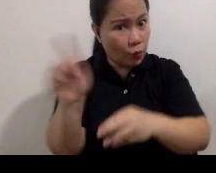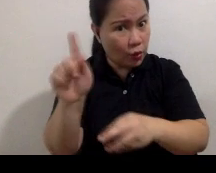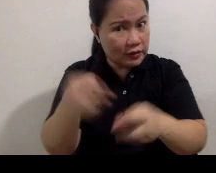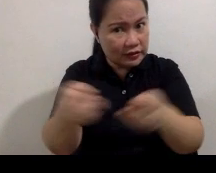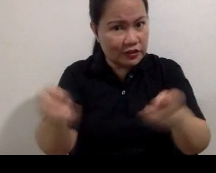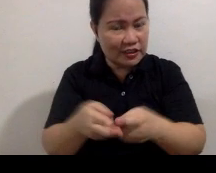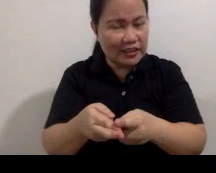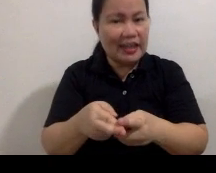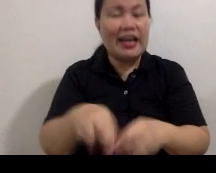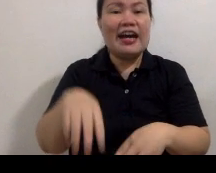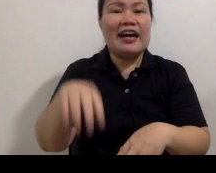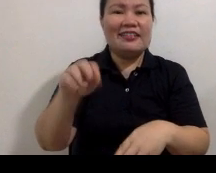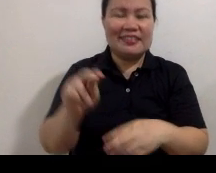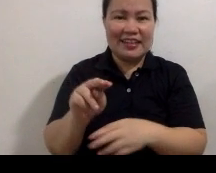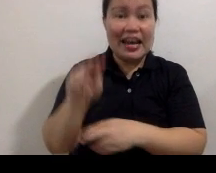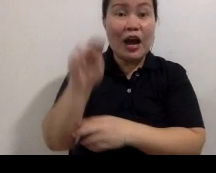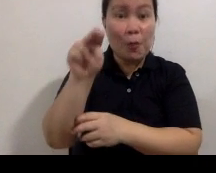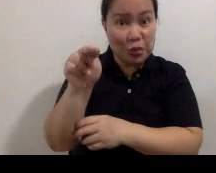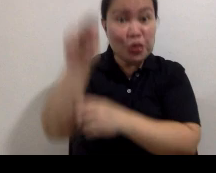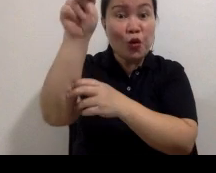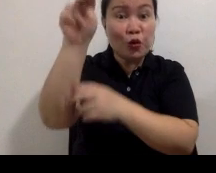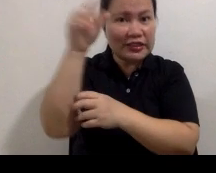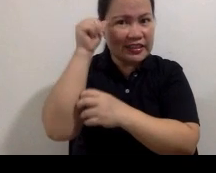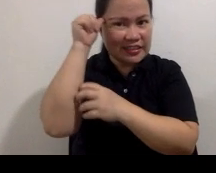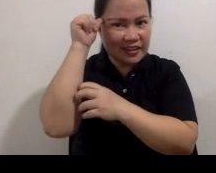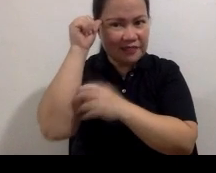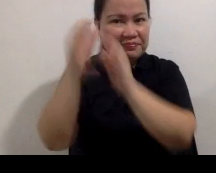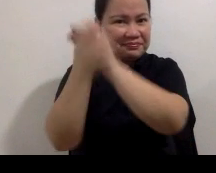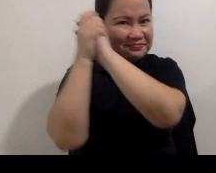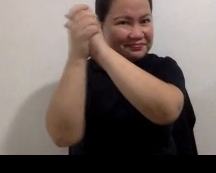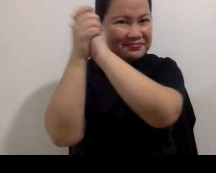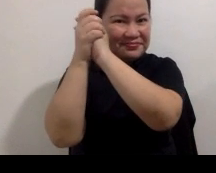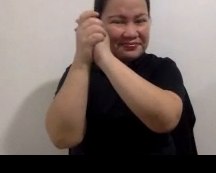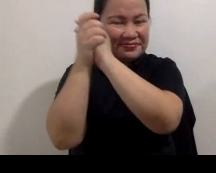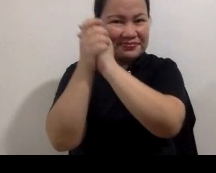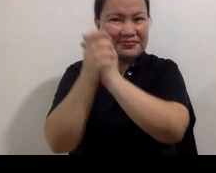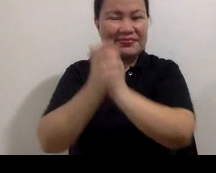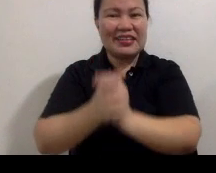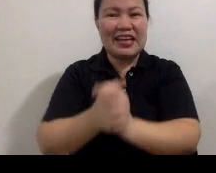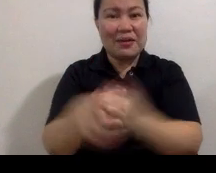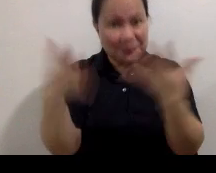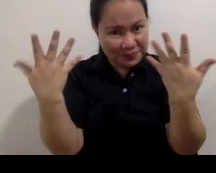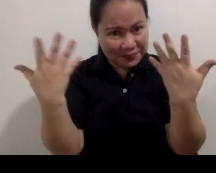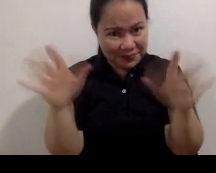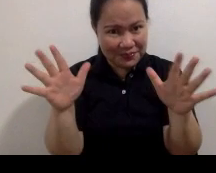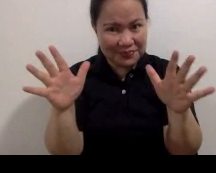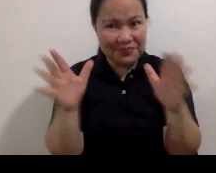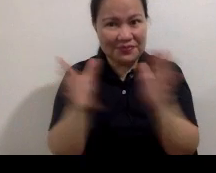Tama, Timog Asya. Congratulations! Nagawa nating tapusin ang